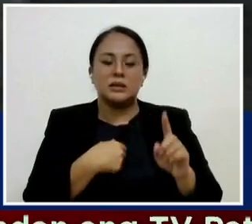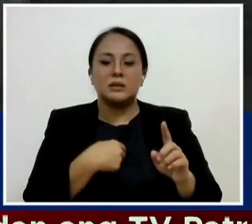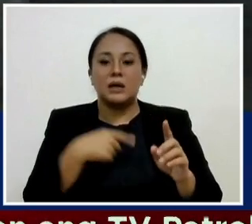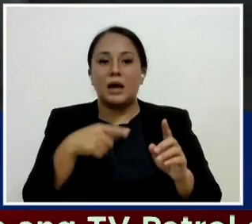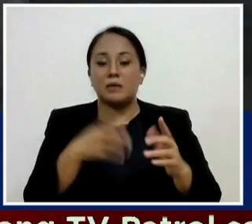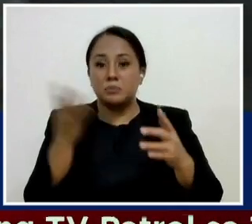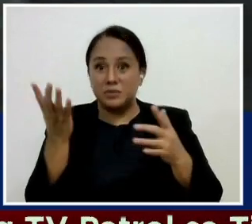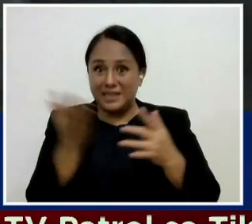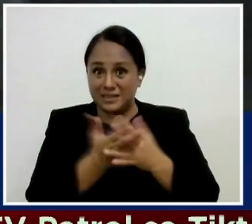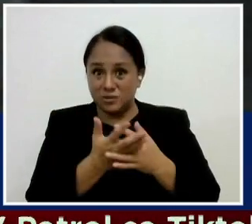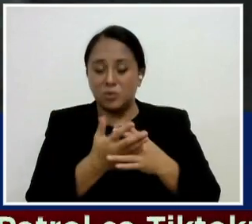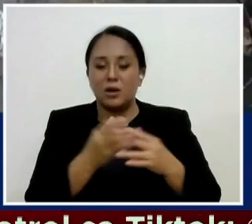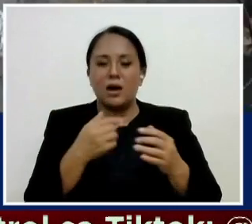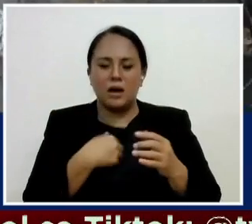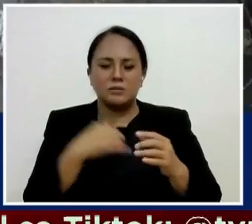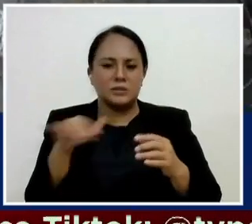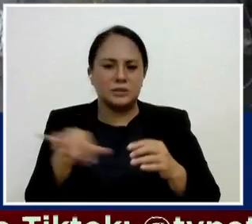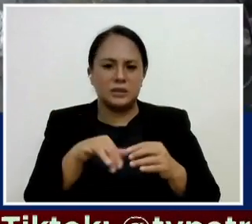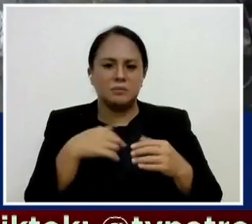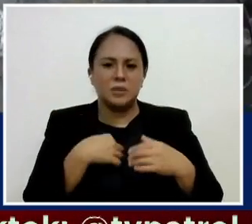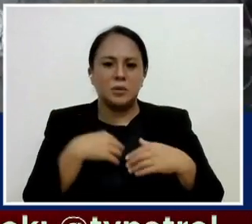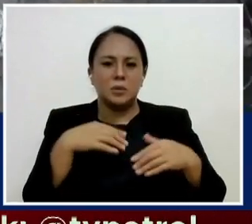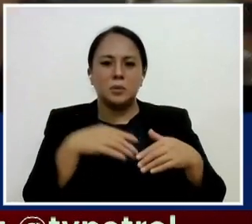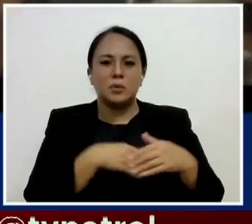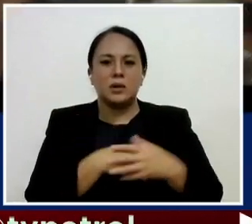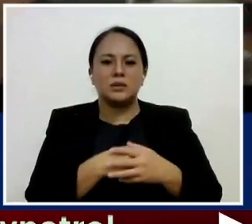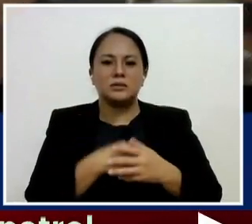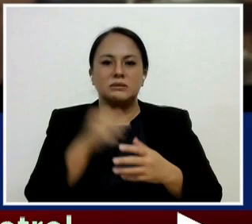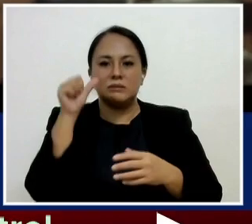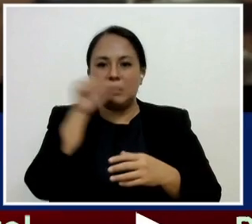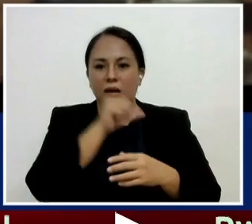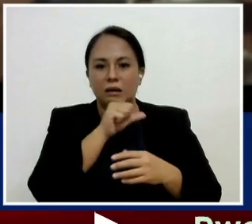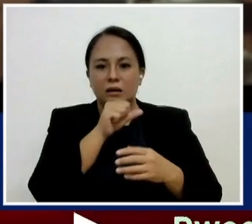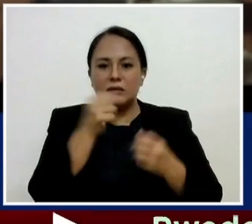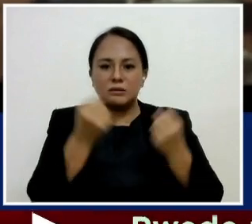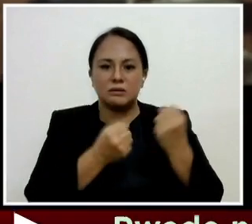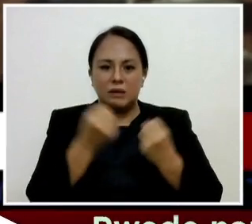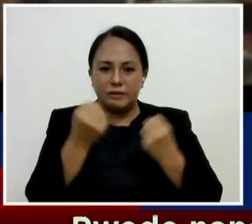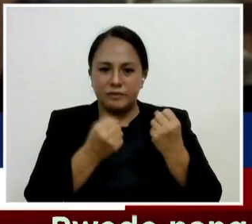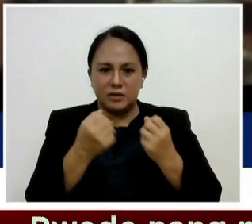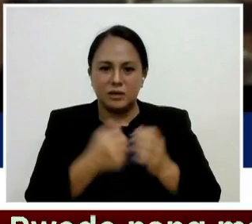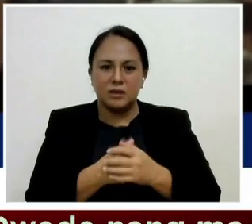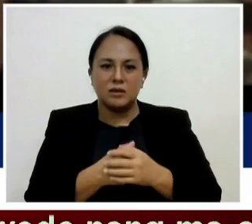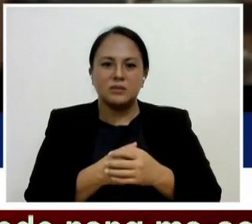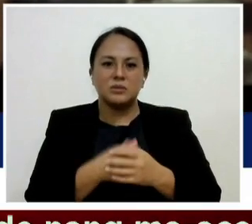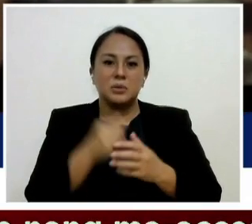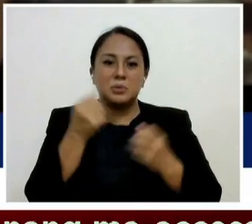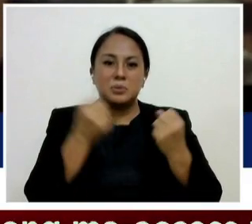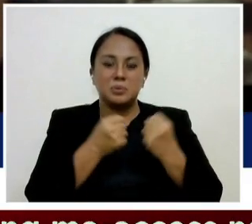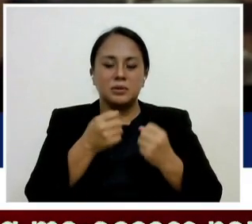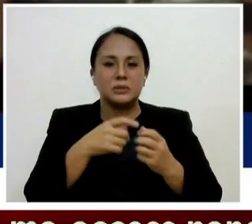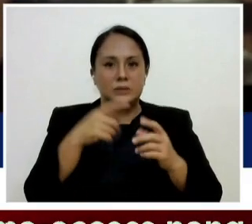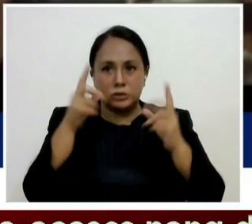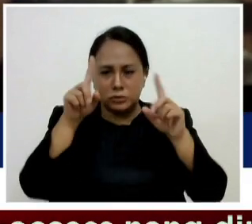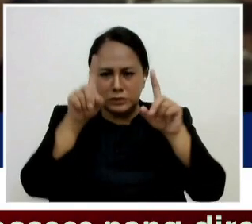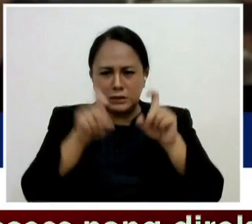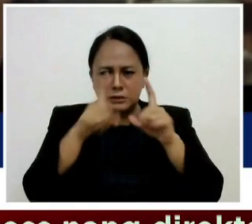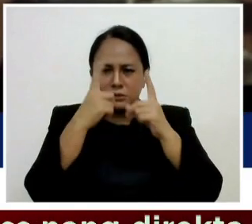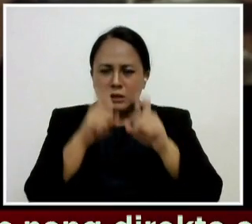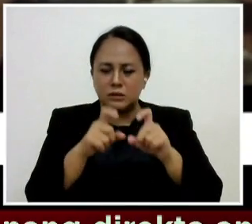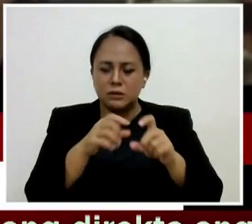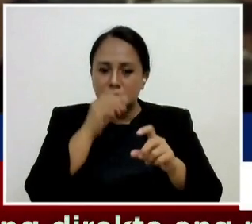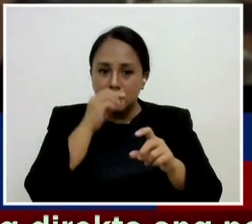homicide, maharap din ang nakabangga sa kasong drunk driving. Immediately, in alcoholic breath natin siya. Positive siya na